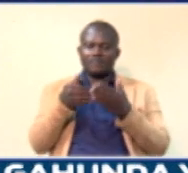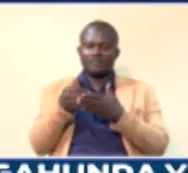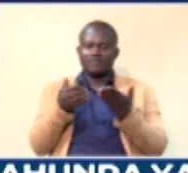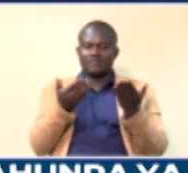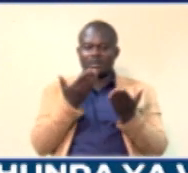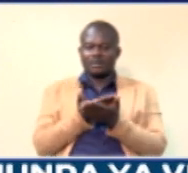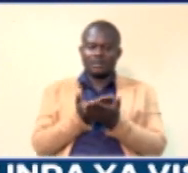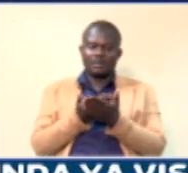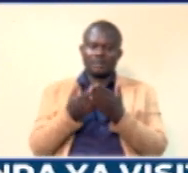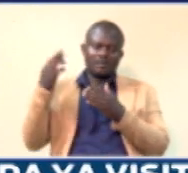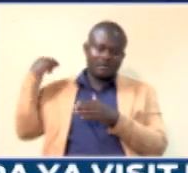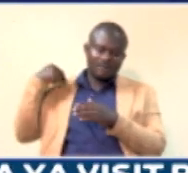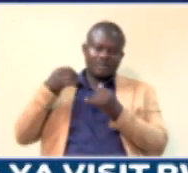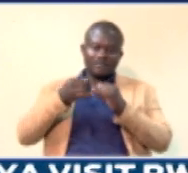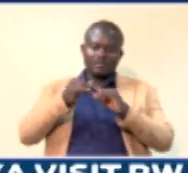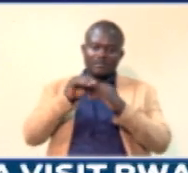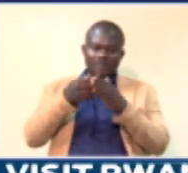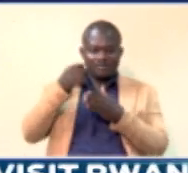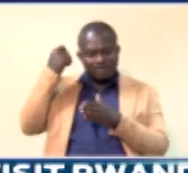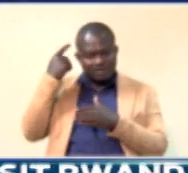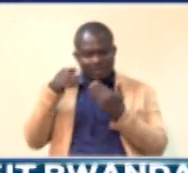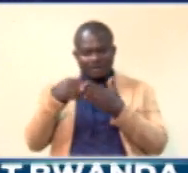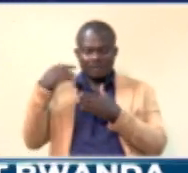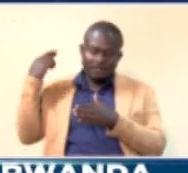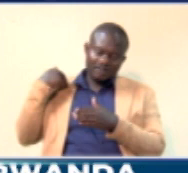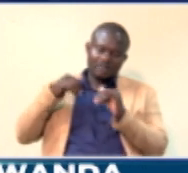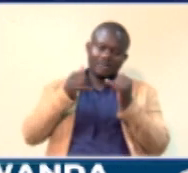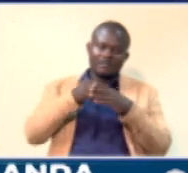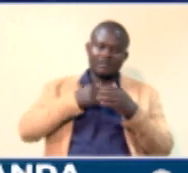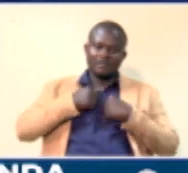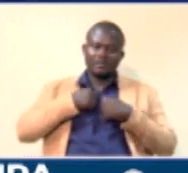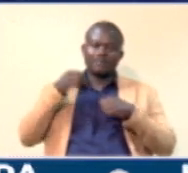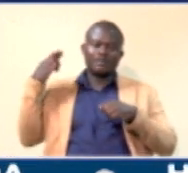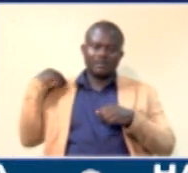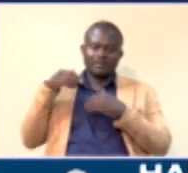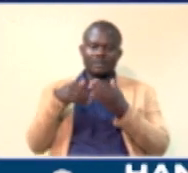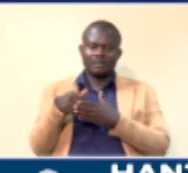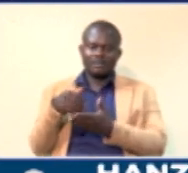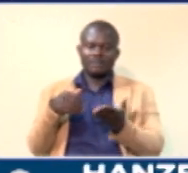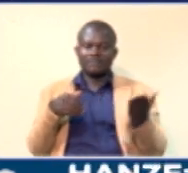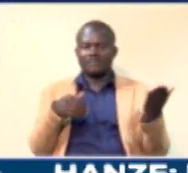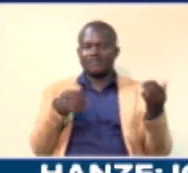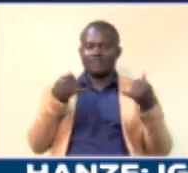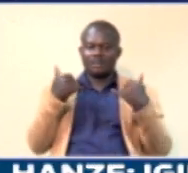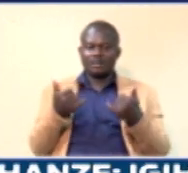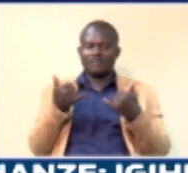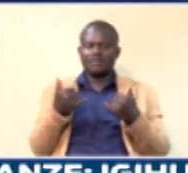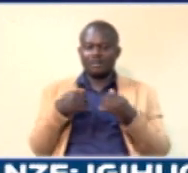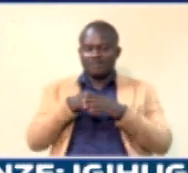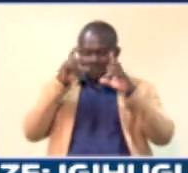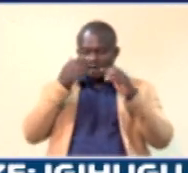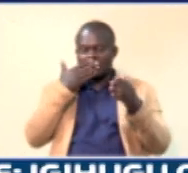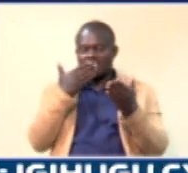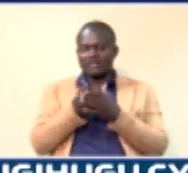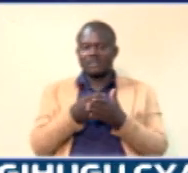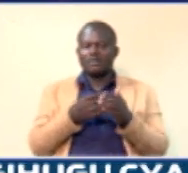gusa ni abashinzwe kwishyira mu bikorwa, ni ukuvuga ngo abashinzwe imikino mu Rwanda, abashinzwe iby'ubukerarugendo, ni ukuvuga ngo iyo sura nziza